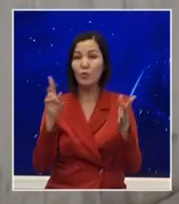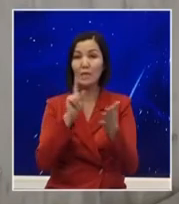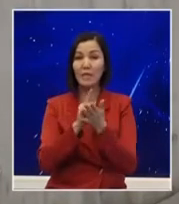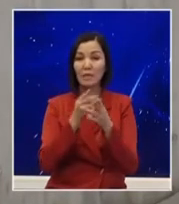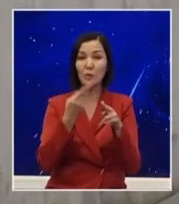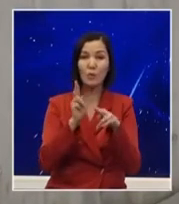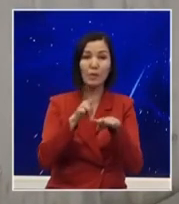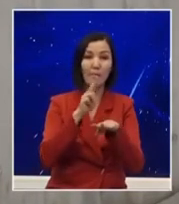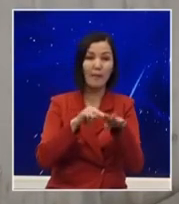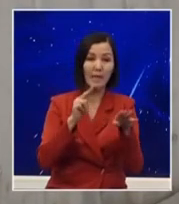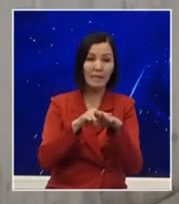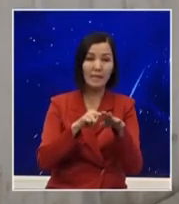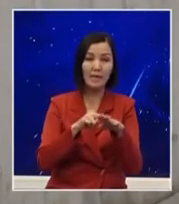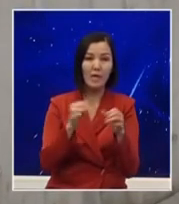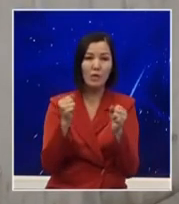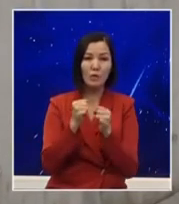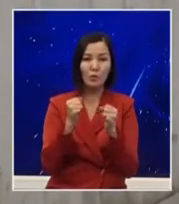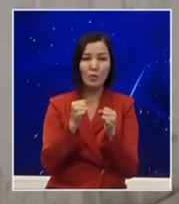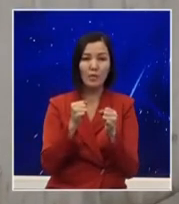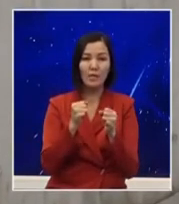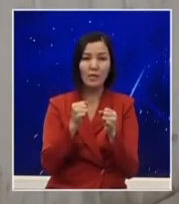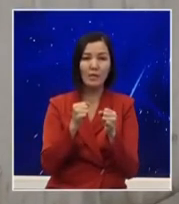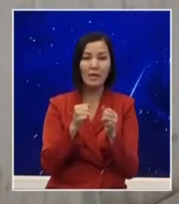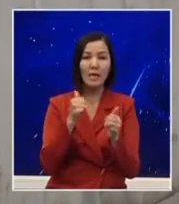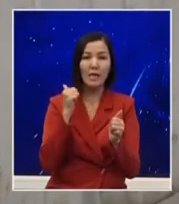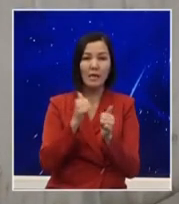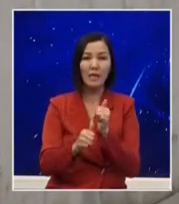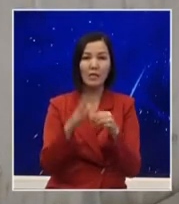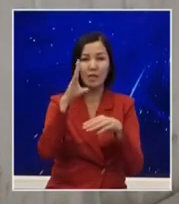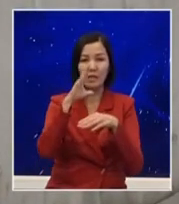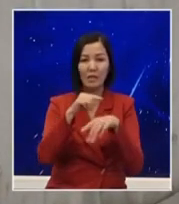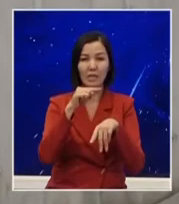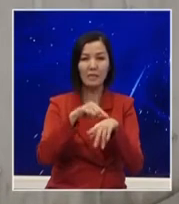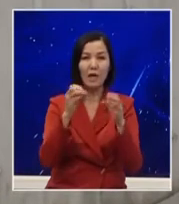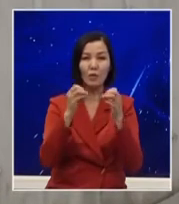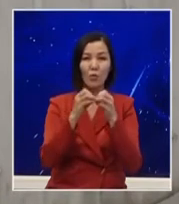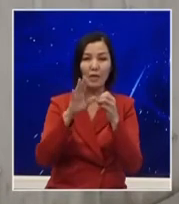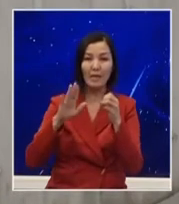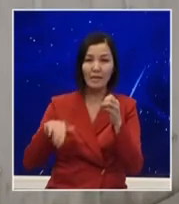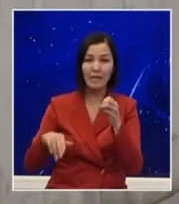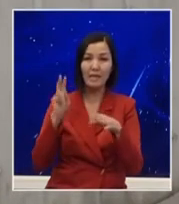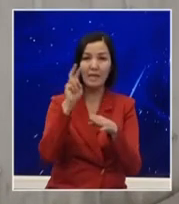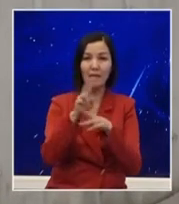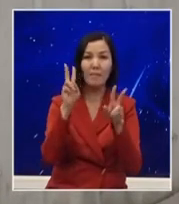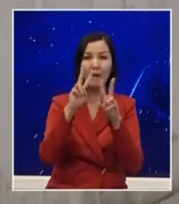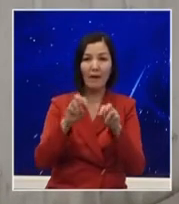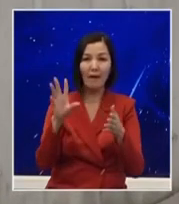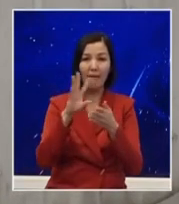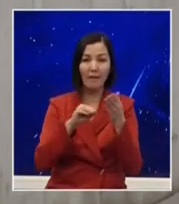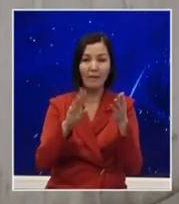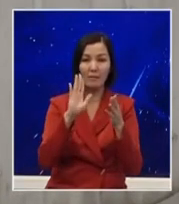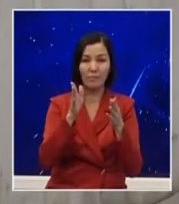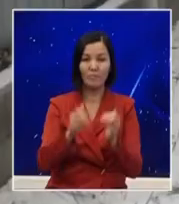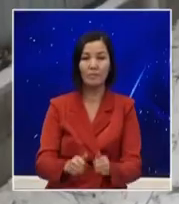Сондықтан құқық қорғаушылар қыстың қақаған аязына қарамай, кешкі сағат 10-нан кейін қайтып келіп тексеретін